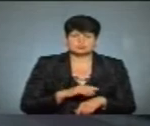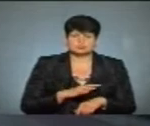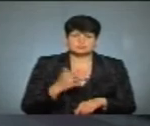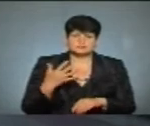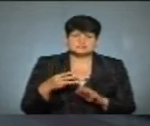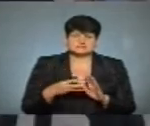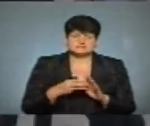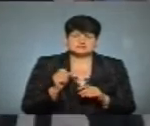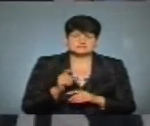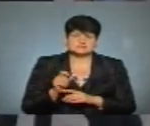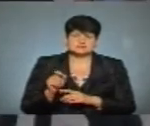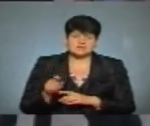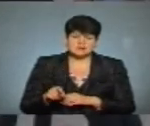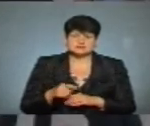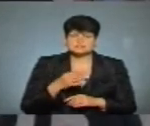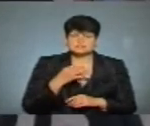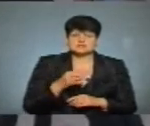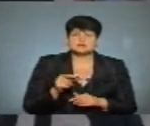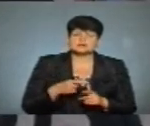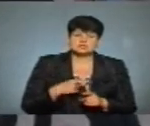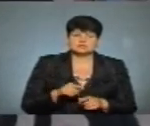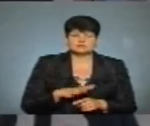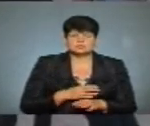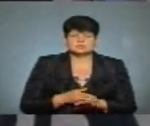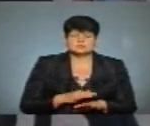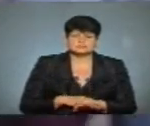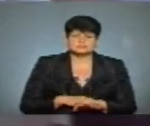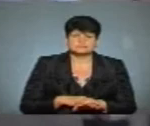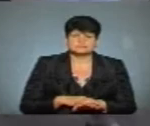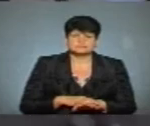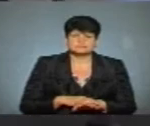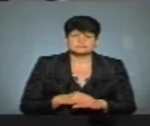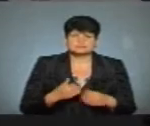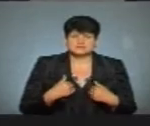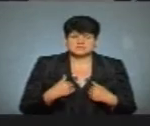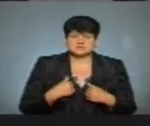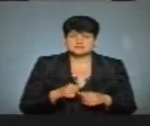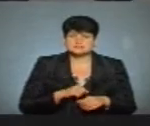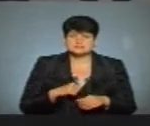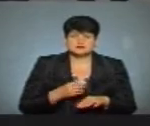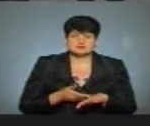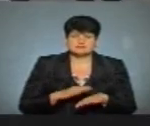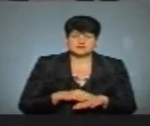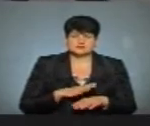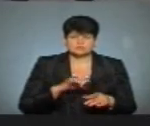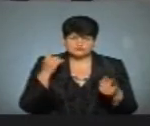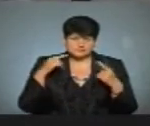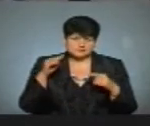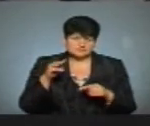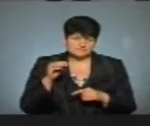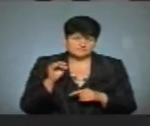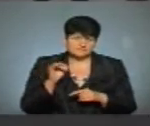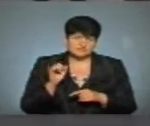58 завдань. Ірина Гороховська розповіла, чи були вони складними. Мені найважче було це твір. Я над твором